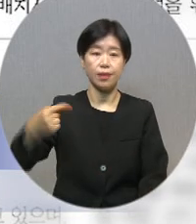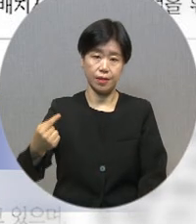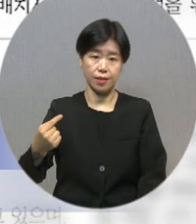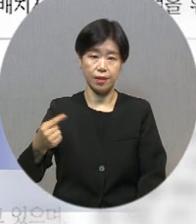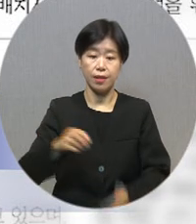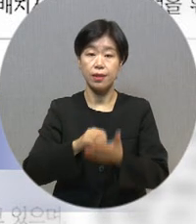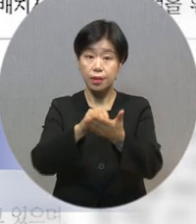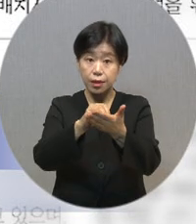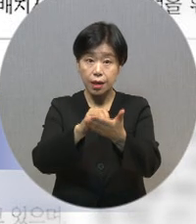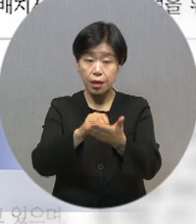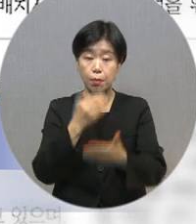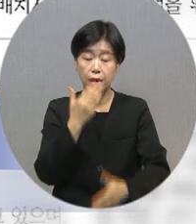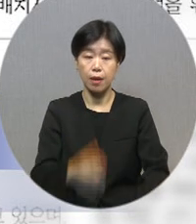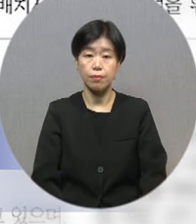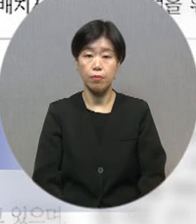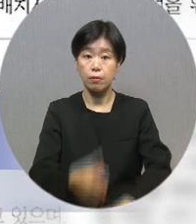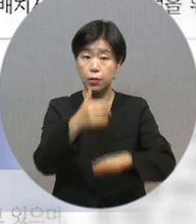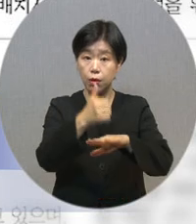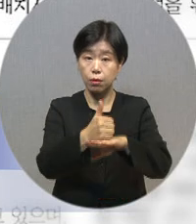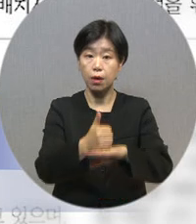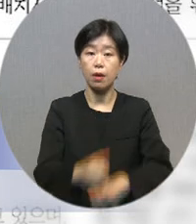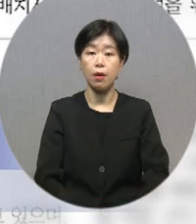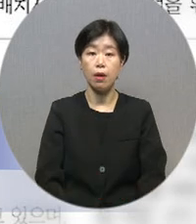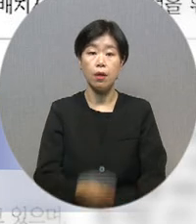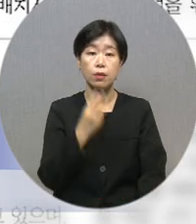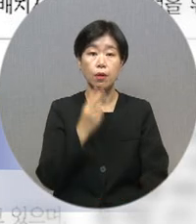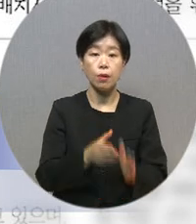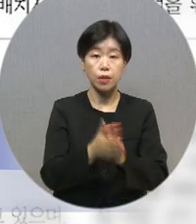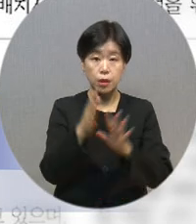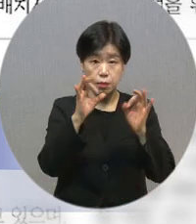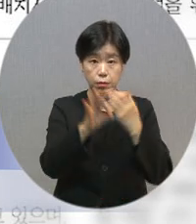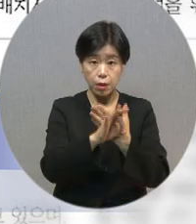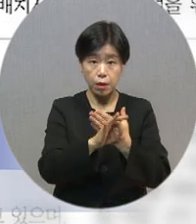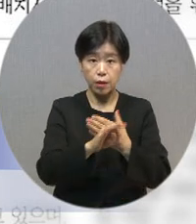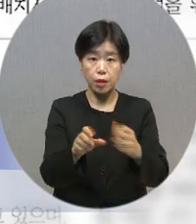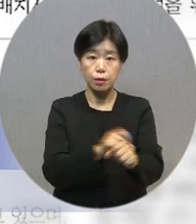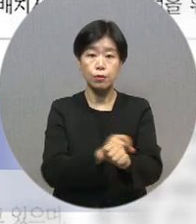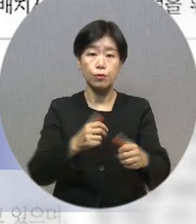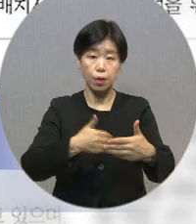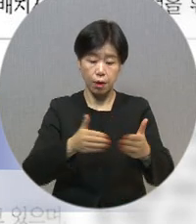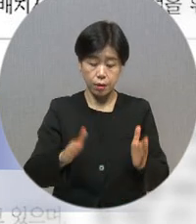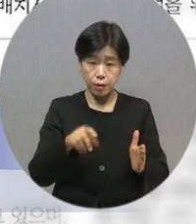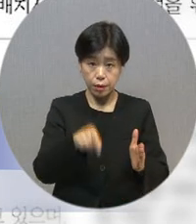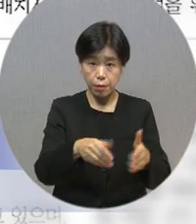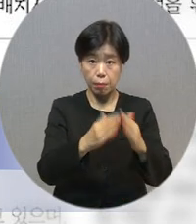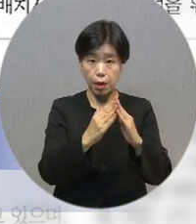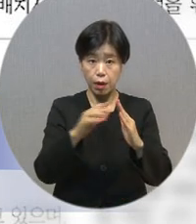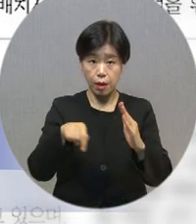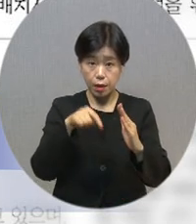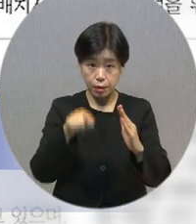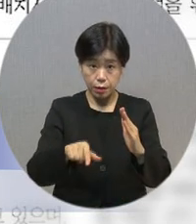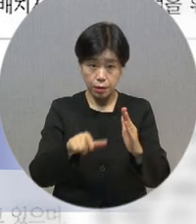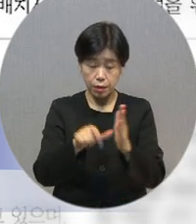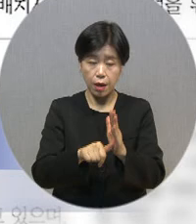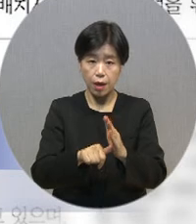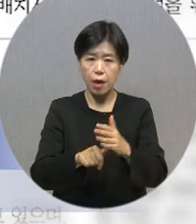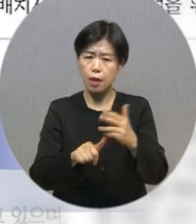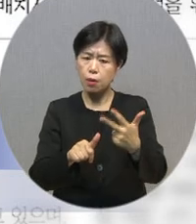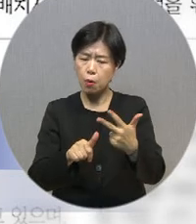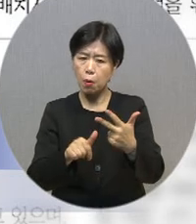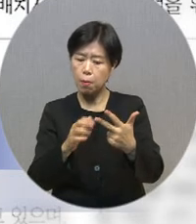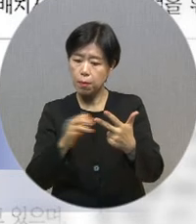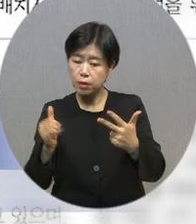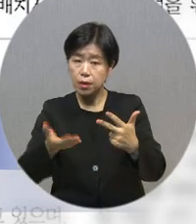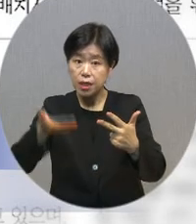하고 있습니다 그 결과 서울시교육청은 특수학급 설치 기준 인원이 일곱명을 초과 배치한 과밀학급